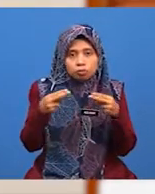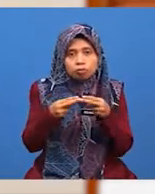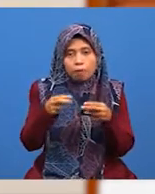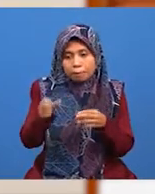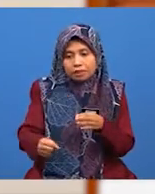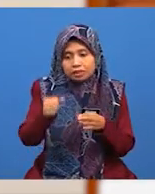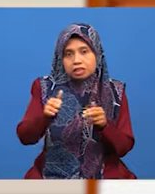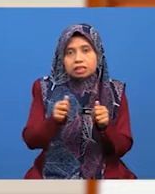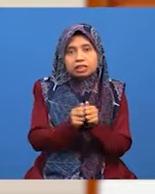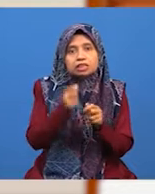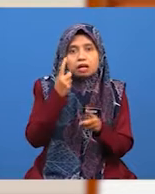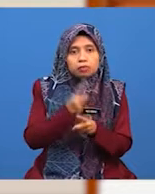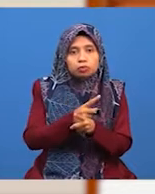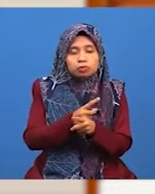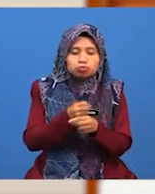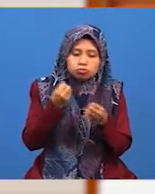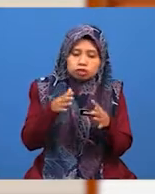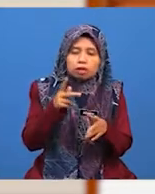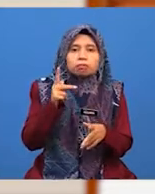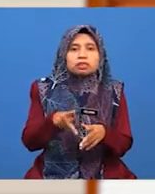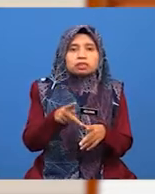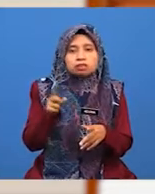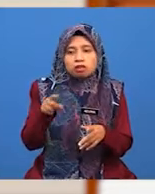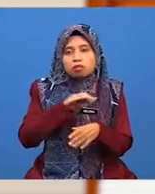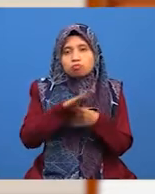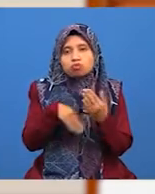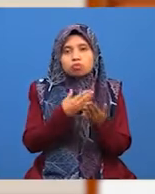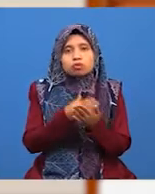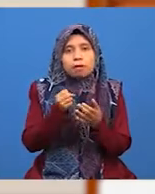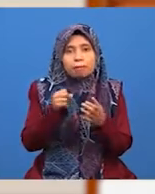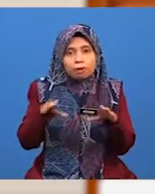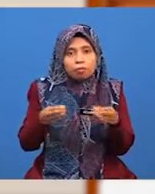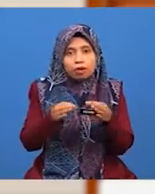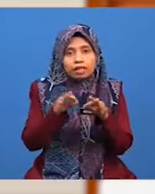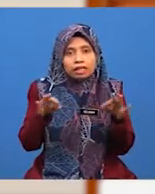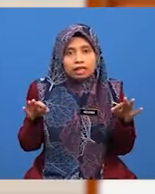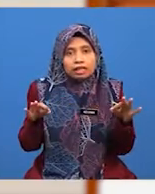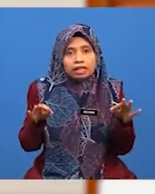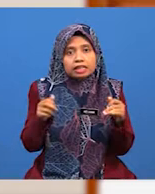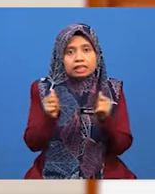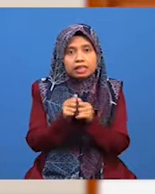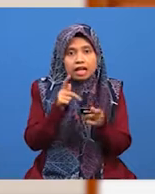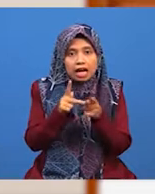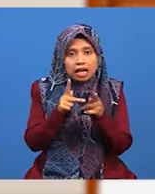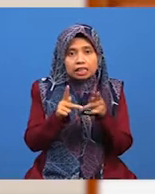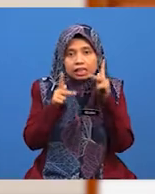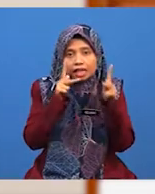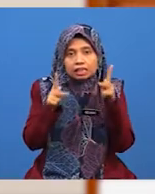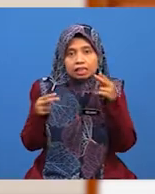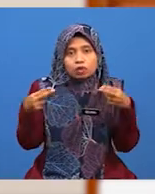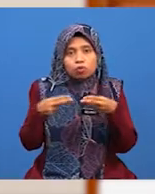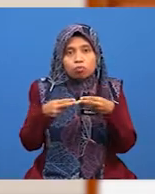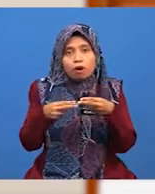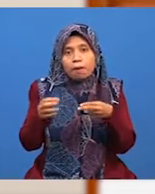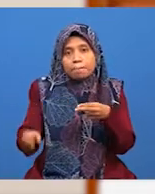pancangan keterangan dengan betul, sudah pasti kamu dapat membina ayat menggunakan kata hubung